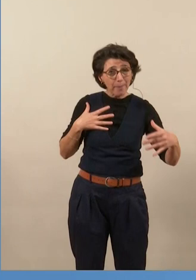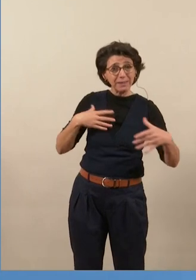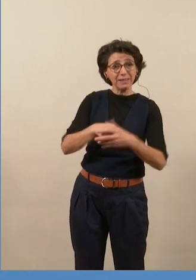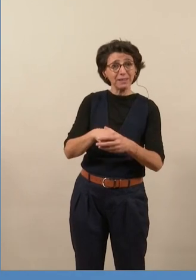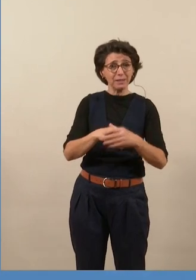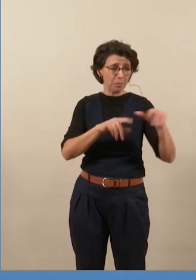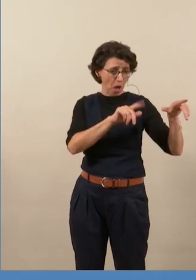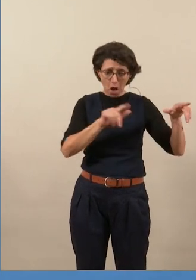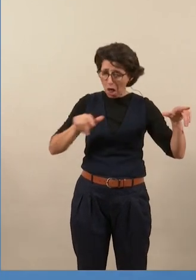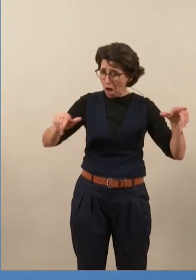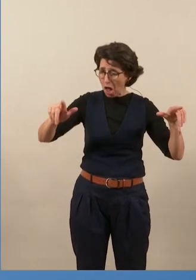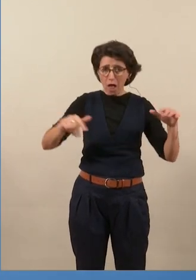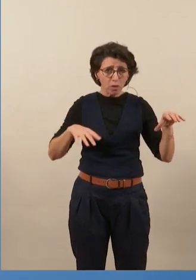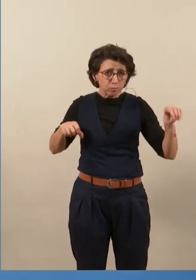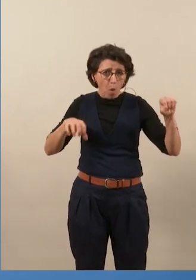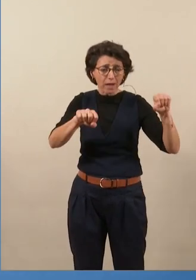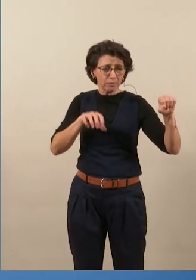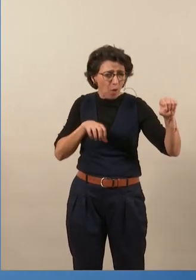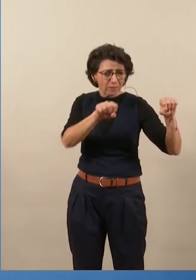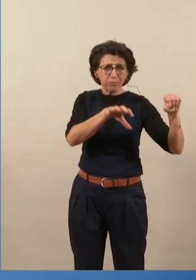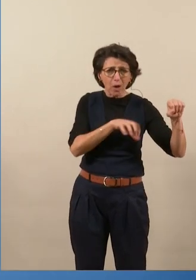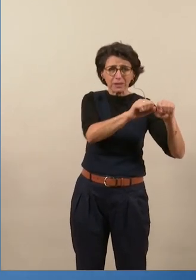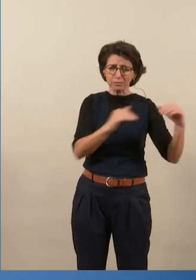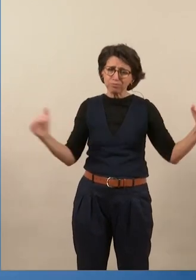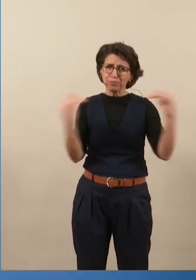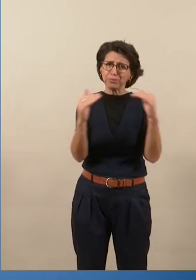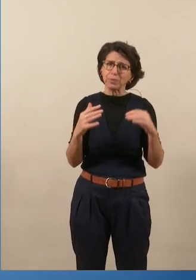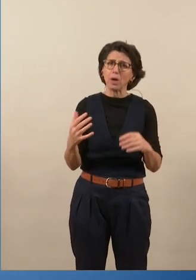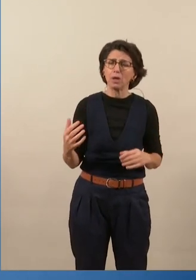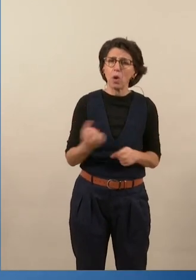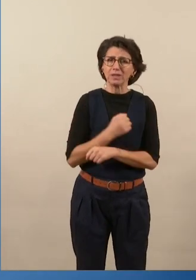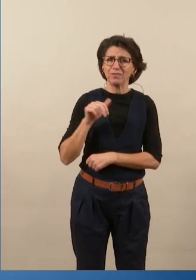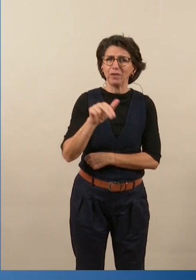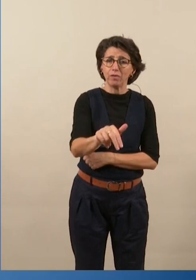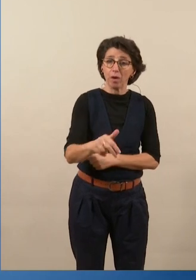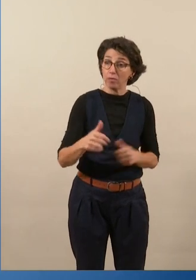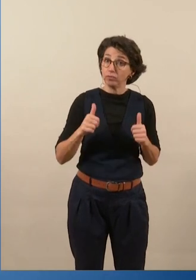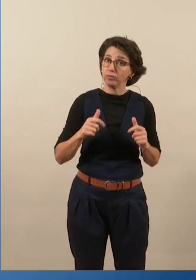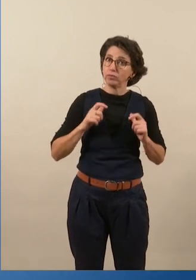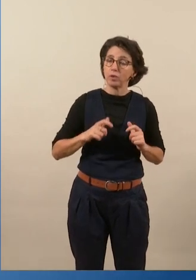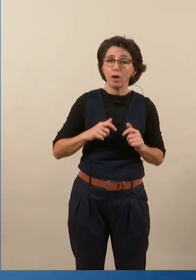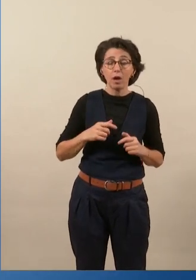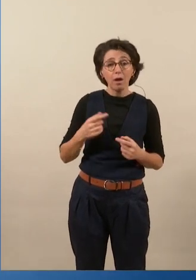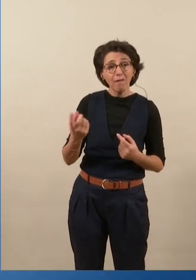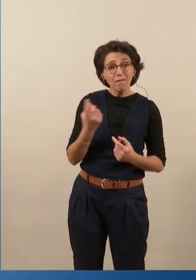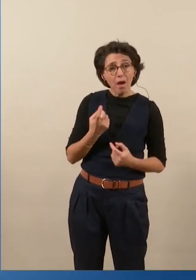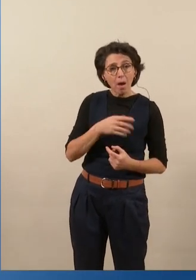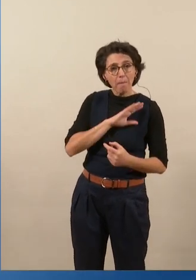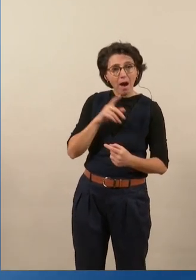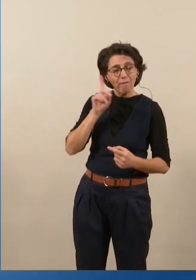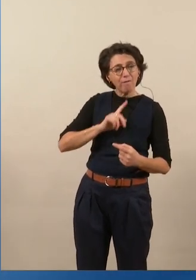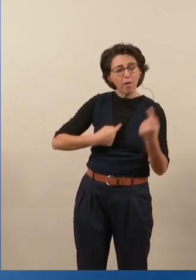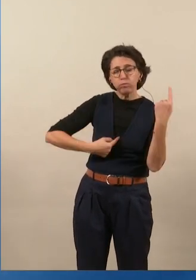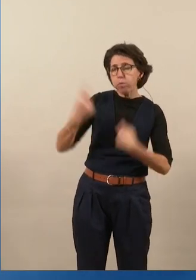mœurs en matière d'égalité et c'est tant mieux ce progrès nous le devons principalement aux femmes remarquables qui se sont